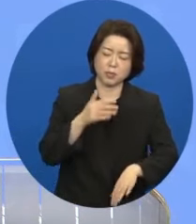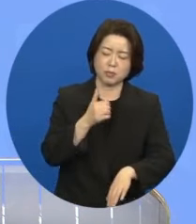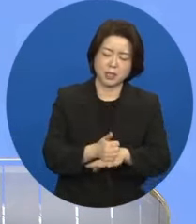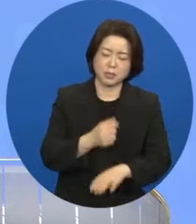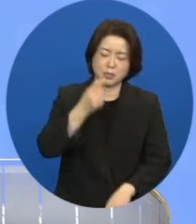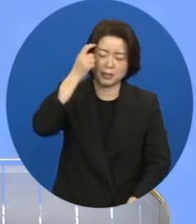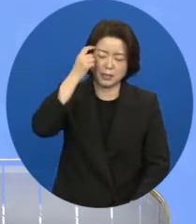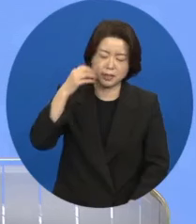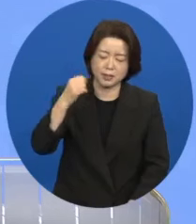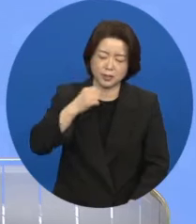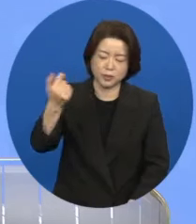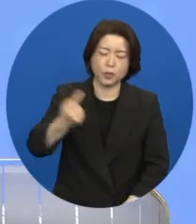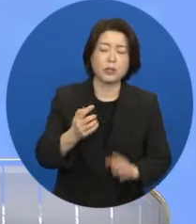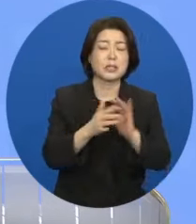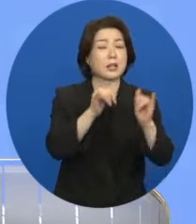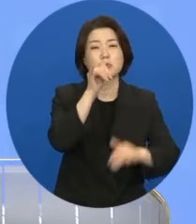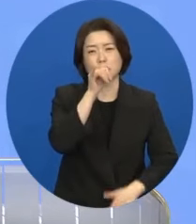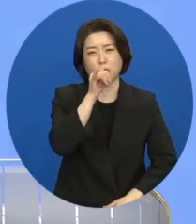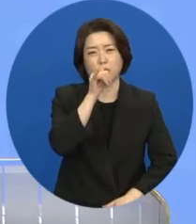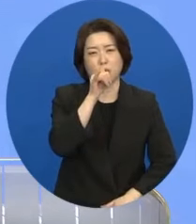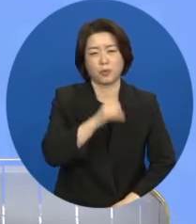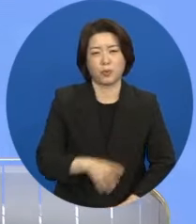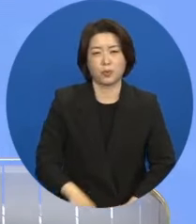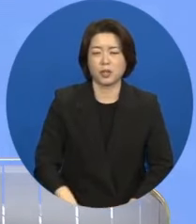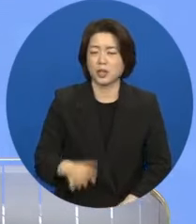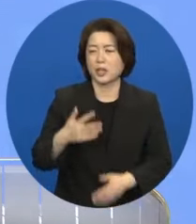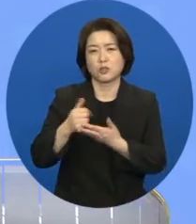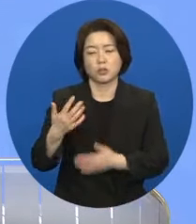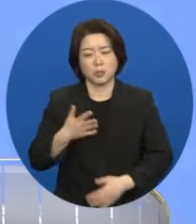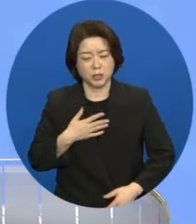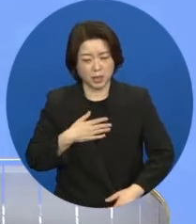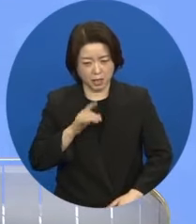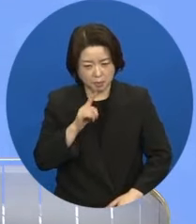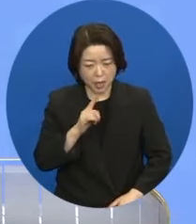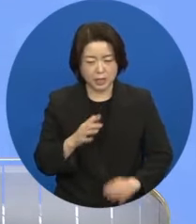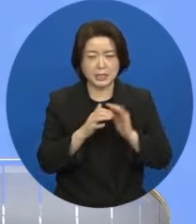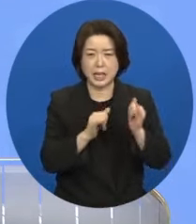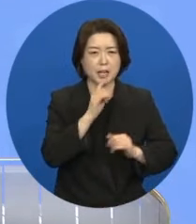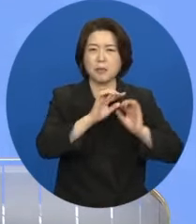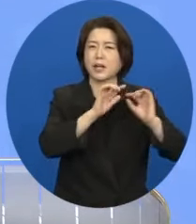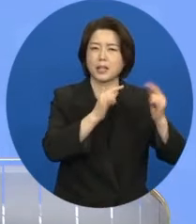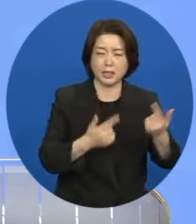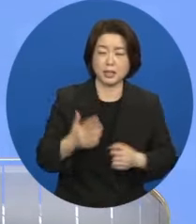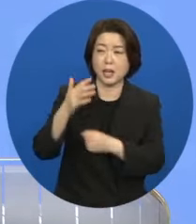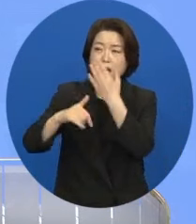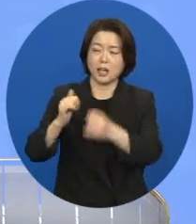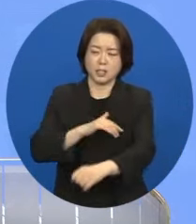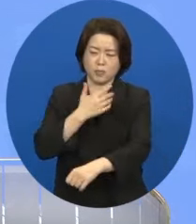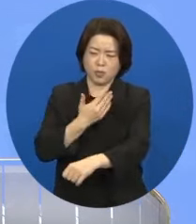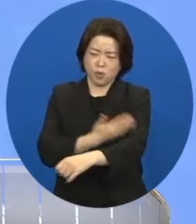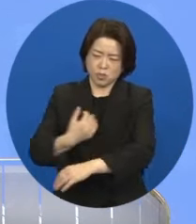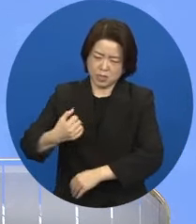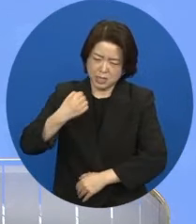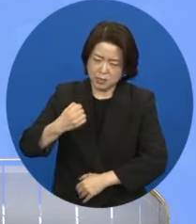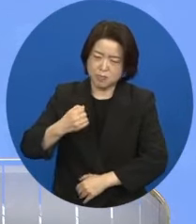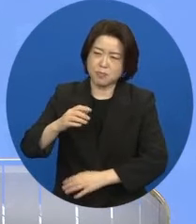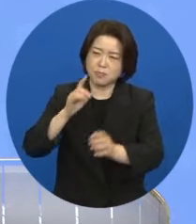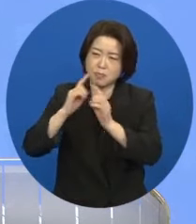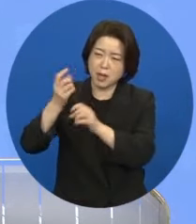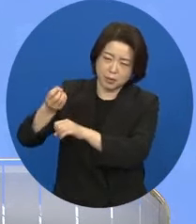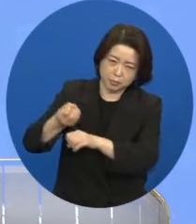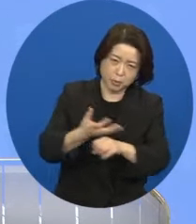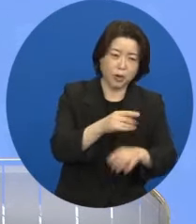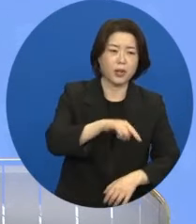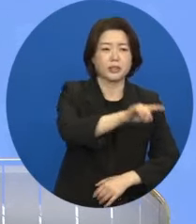다 싶은 분들이 오는데 주님 저의 말이 사람의 말이 되지 않고 하나님의 권능의 말이 되어서 그 가정을